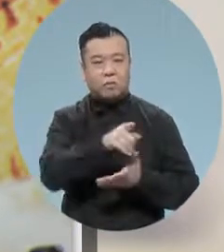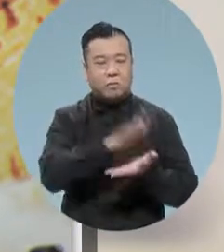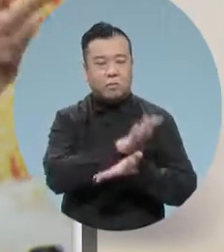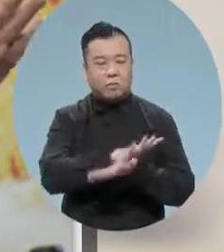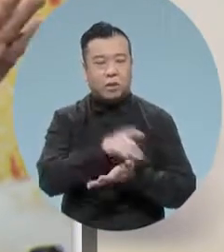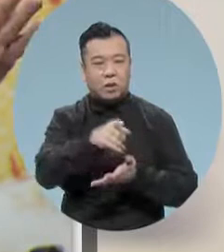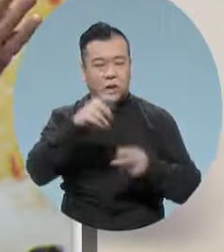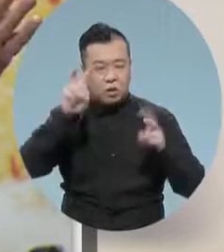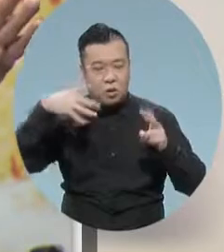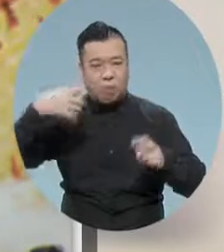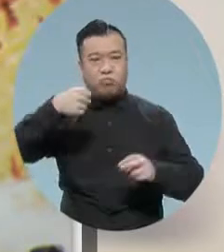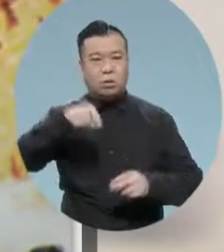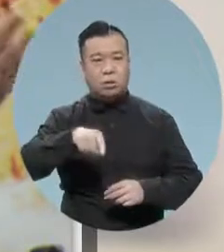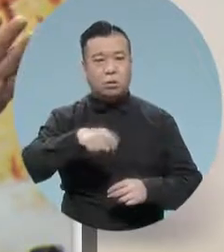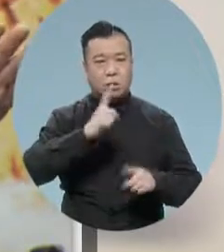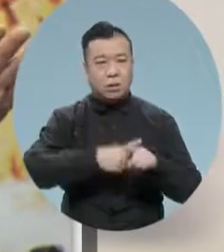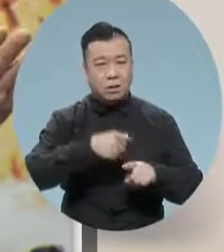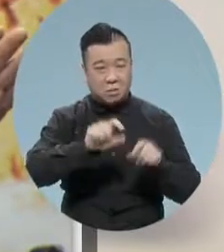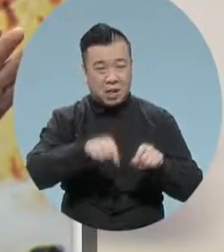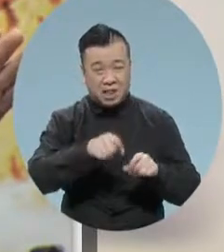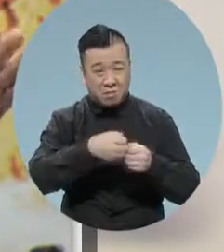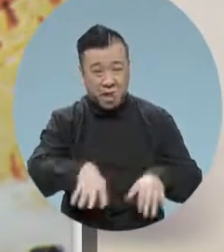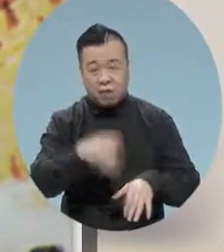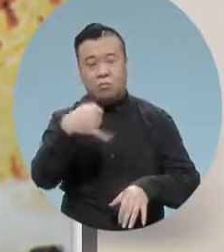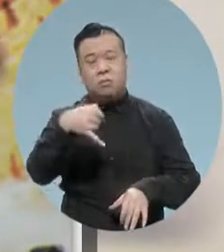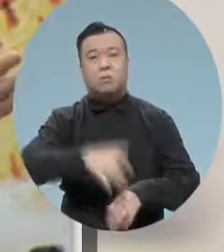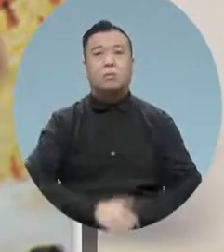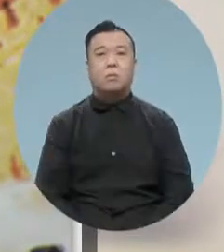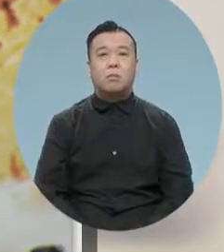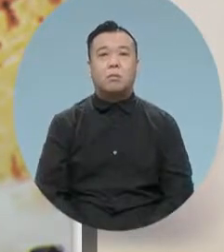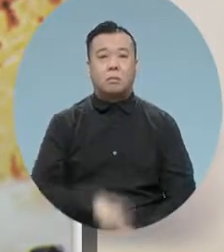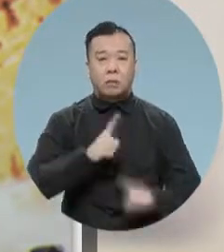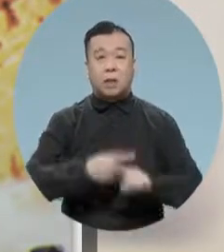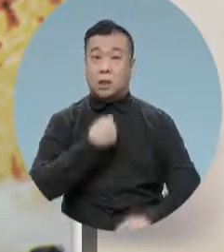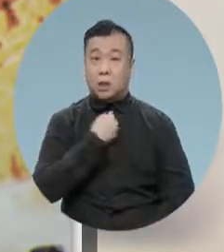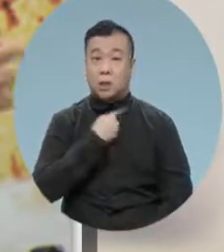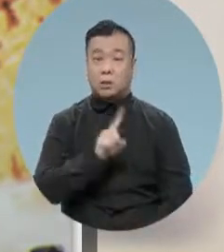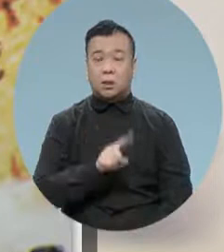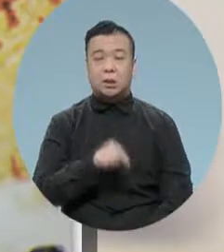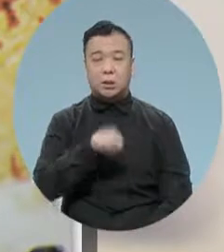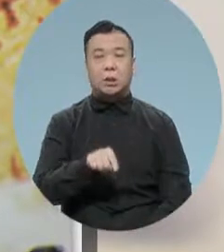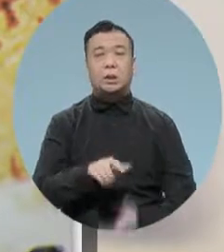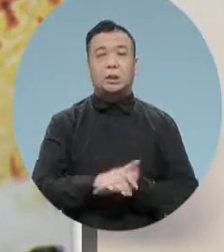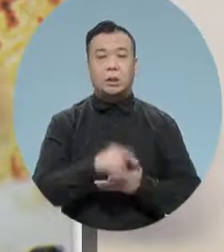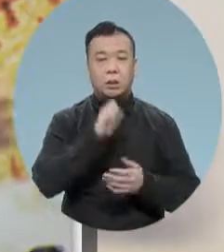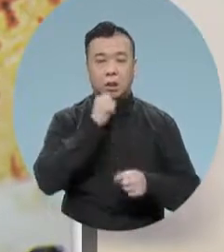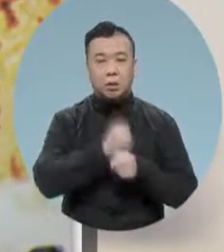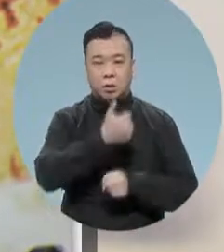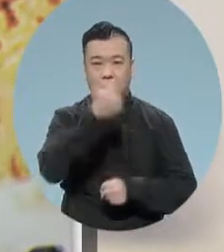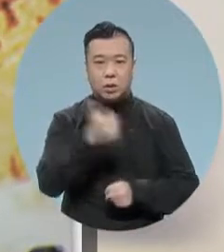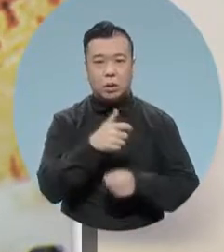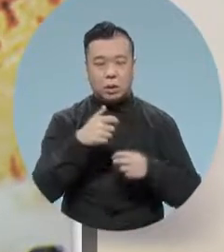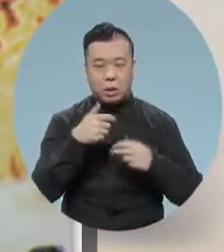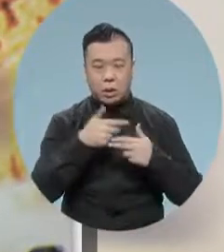純講主義是解決不到問題的，是需要著著實實地做好經濟建